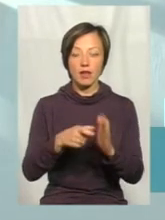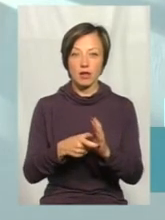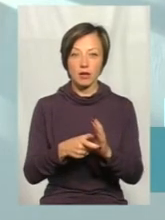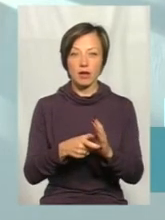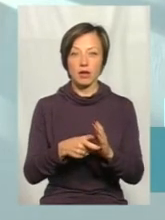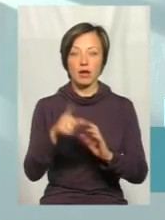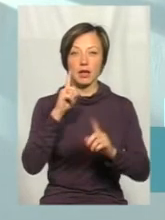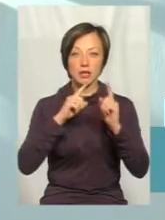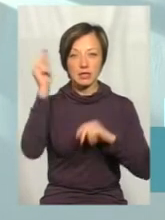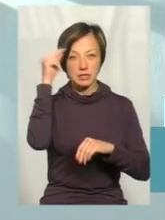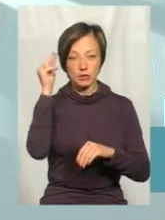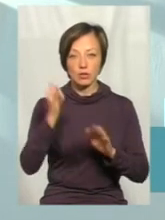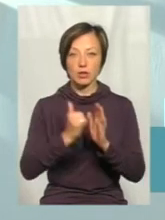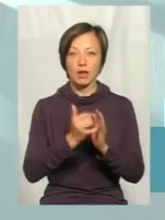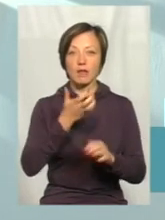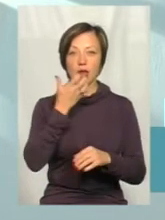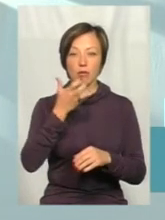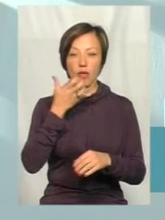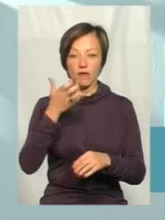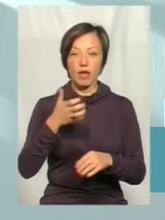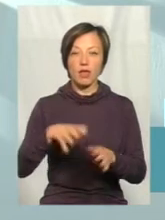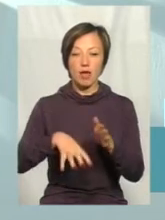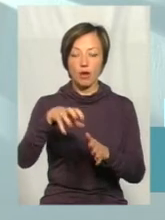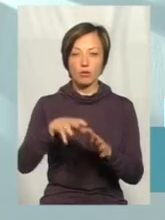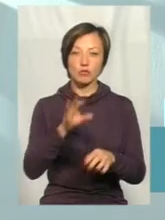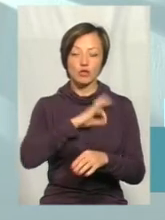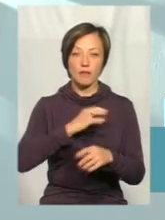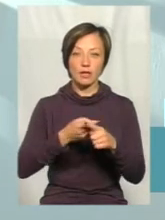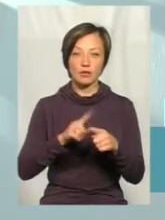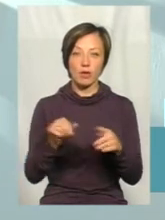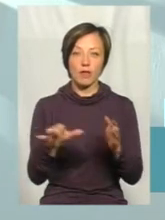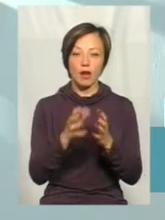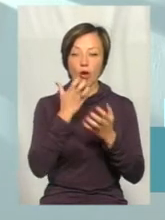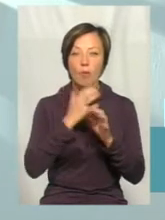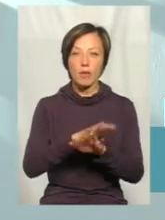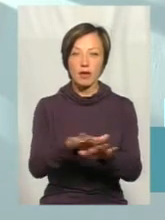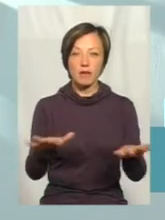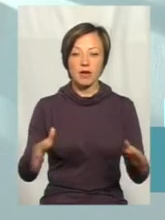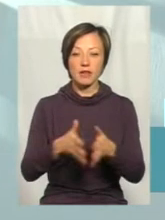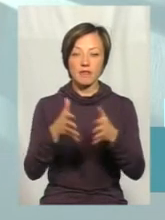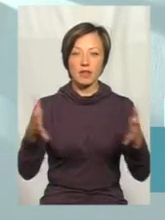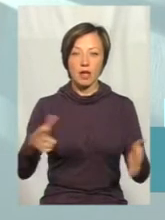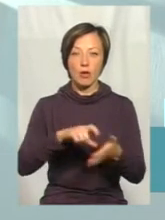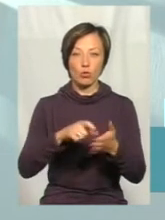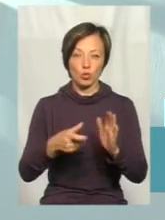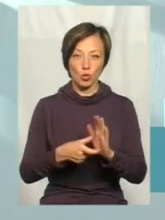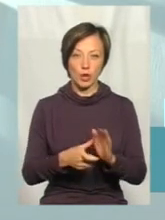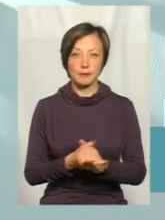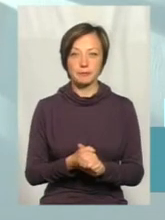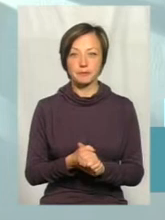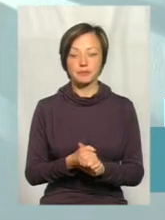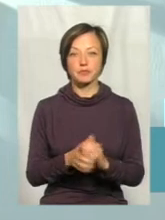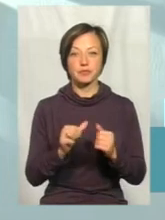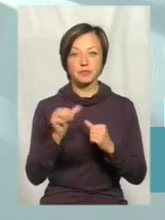проходять лекційні заняття, будуть встановлені теплові насоси, які будуть споживати цю енергію і обігрівати ось ці великі аудиторії. Крім того,